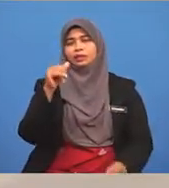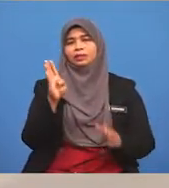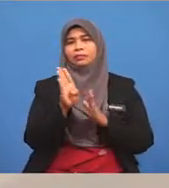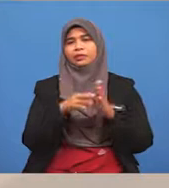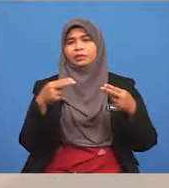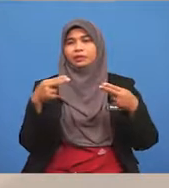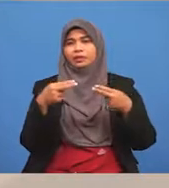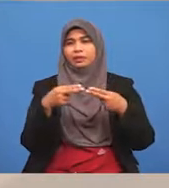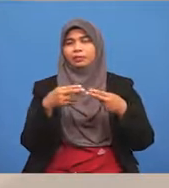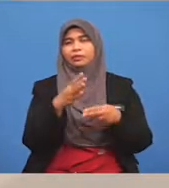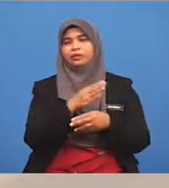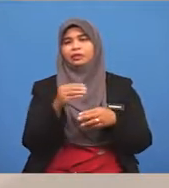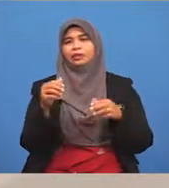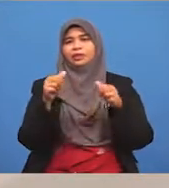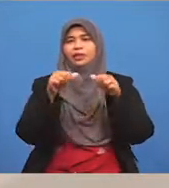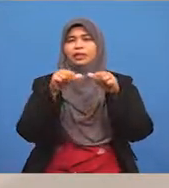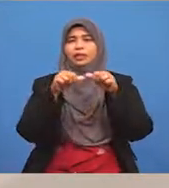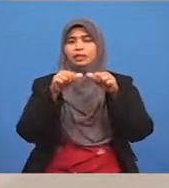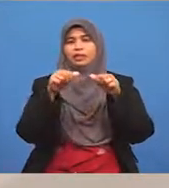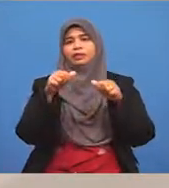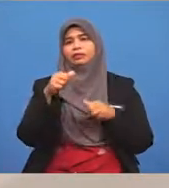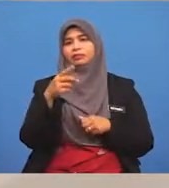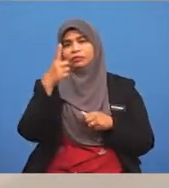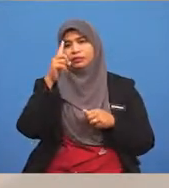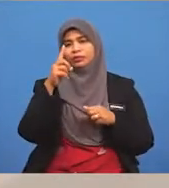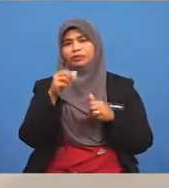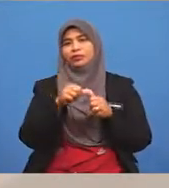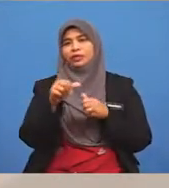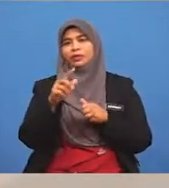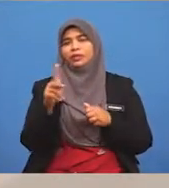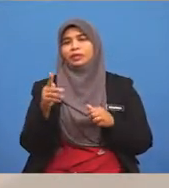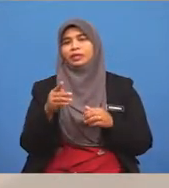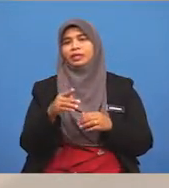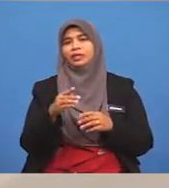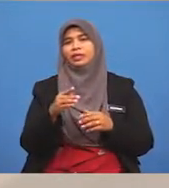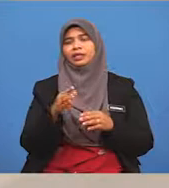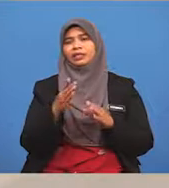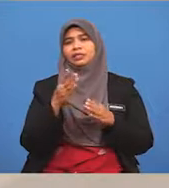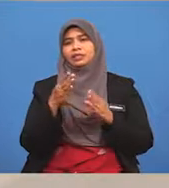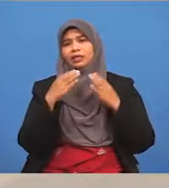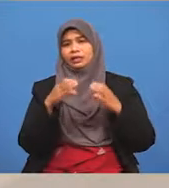adil untuk menghindarkan dari unsur-unsur pemalsuan hadis.